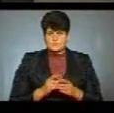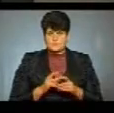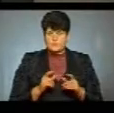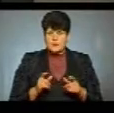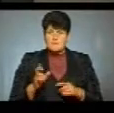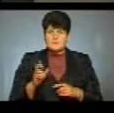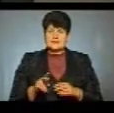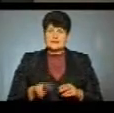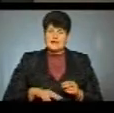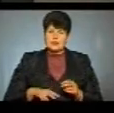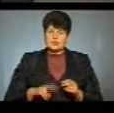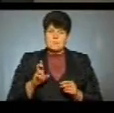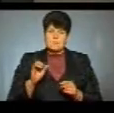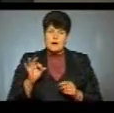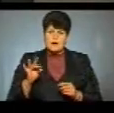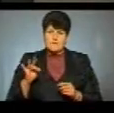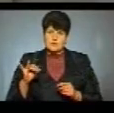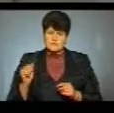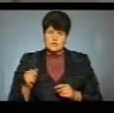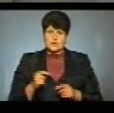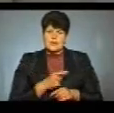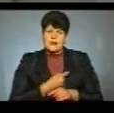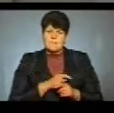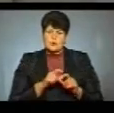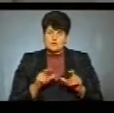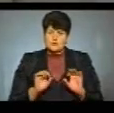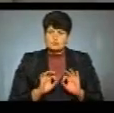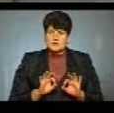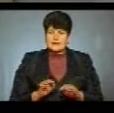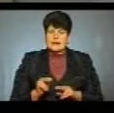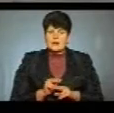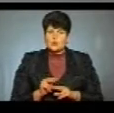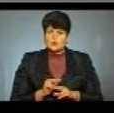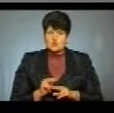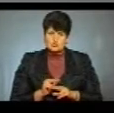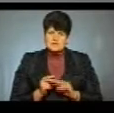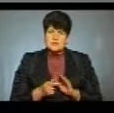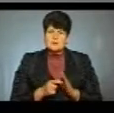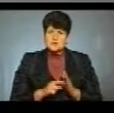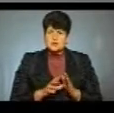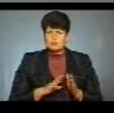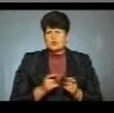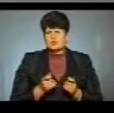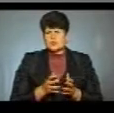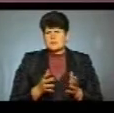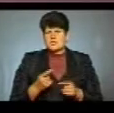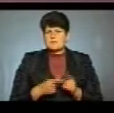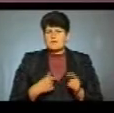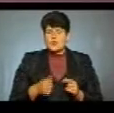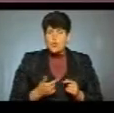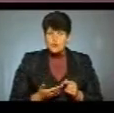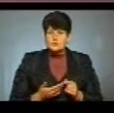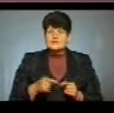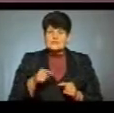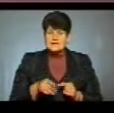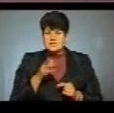Директор Баворівської амбулаторії Віталій Дударенко розповідає, реконструкція приміщення амбулаторії тривала трохи більше як півроку. За цей